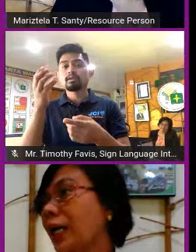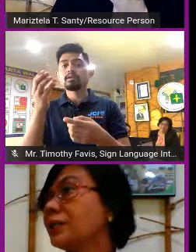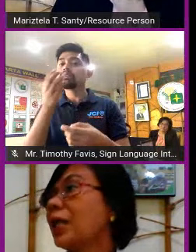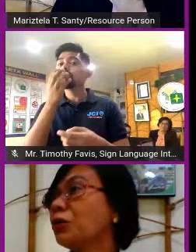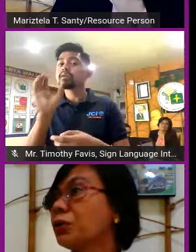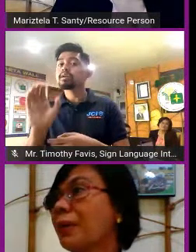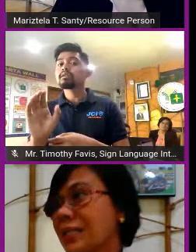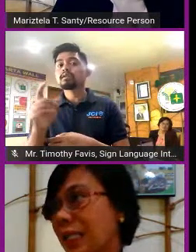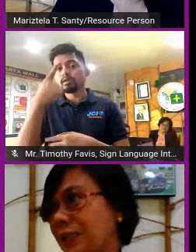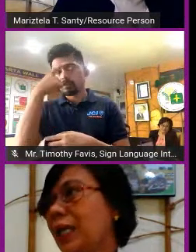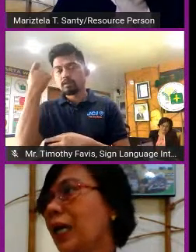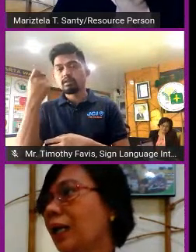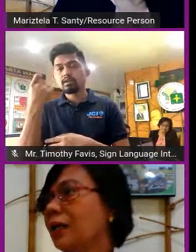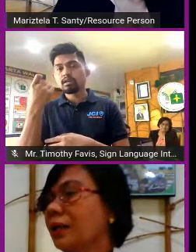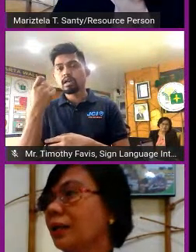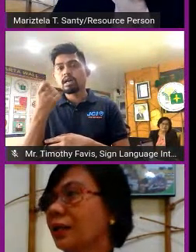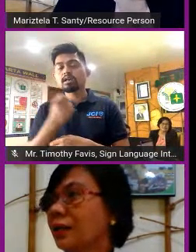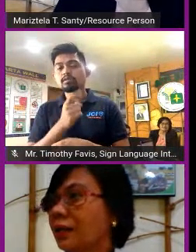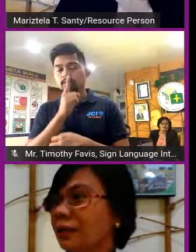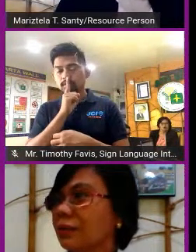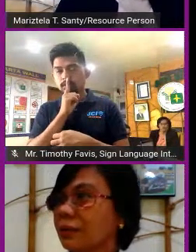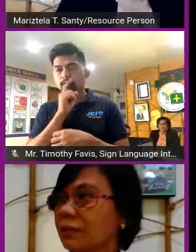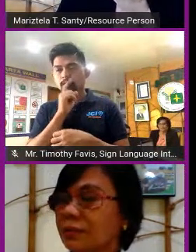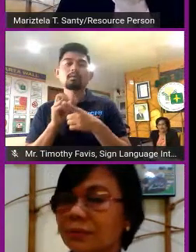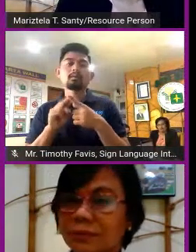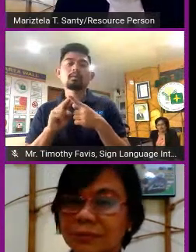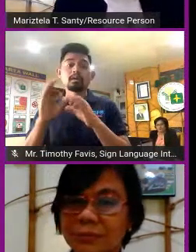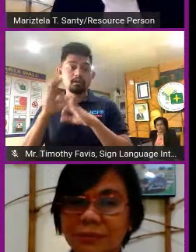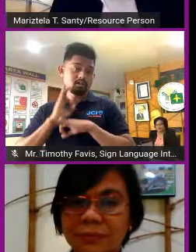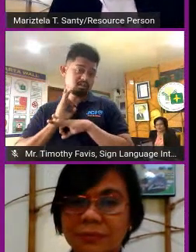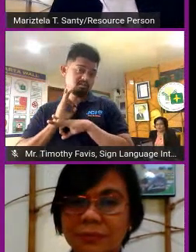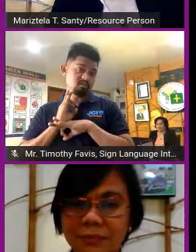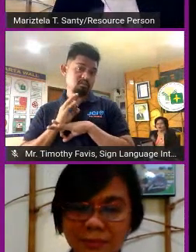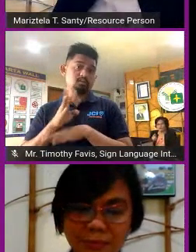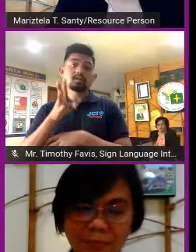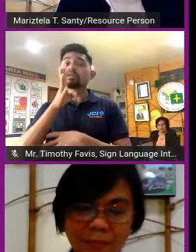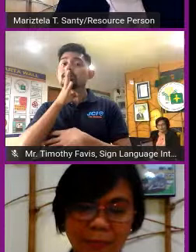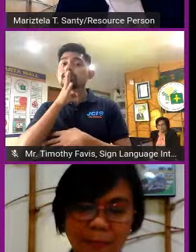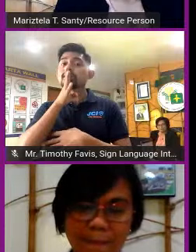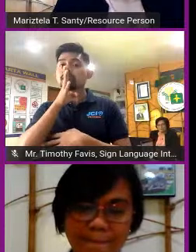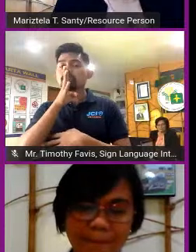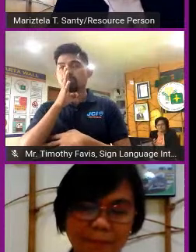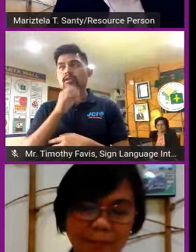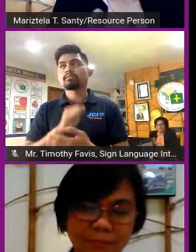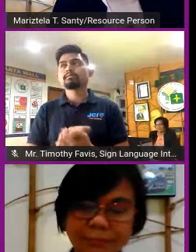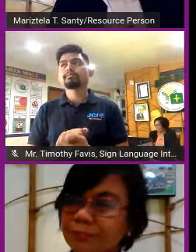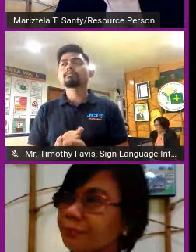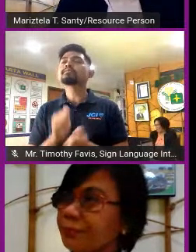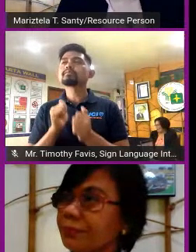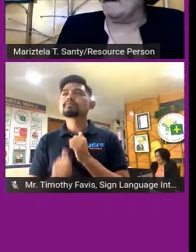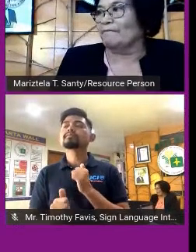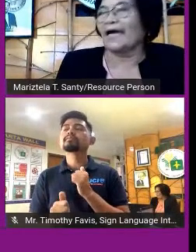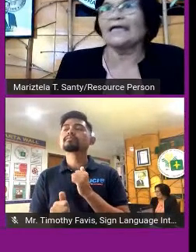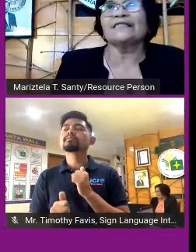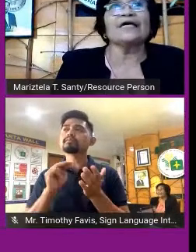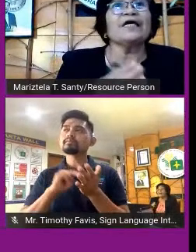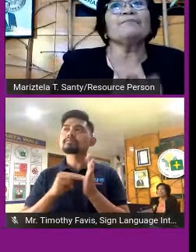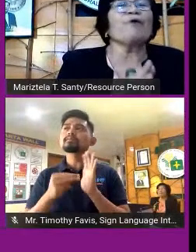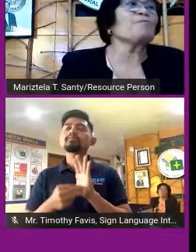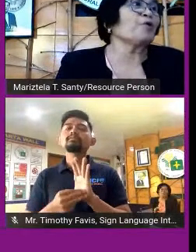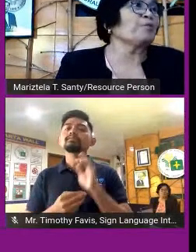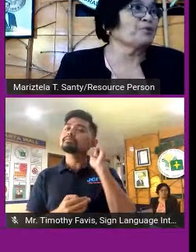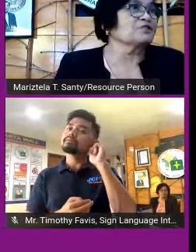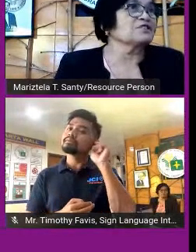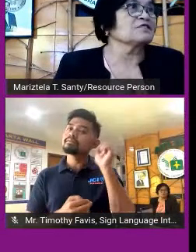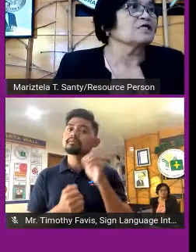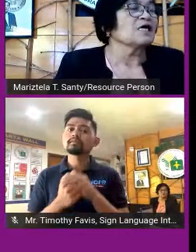yung babae at takot magsalita. Yes. So it is our duty to educate. Kasi pag hindi mo alam, kahit yun